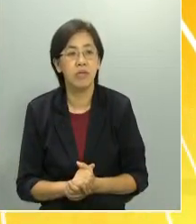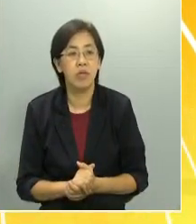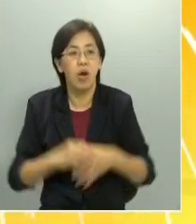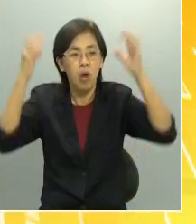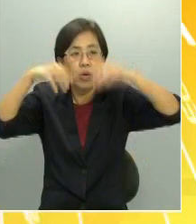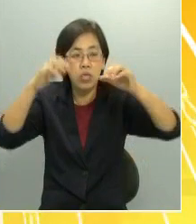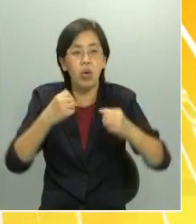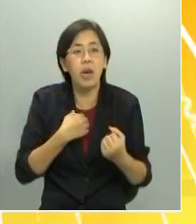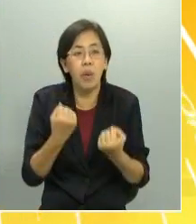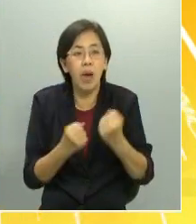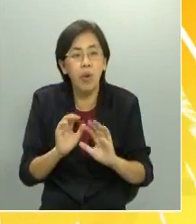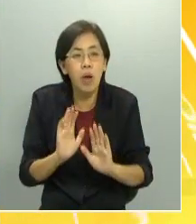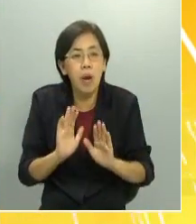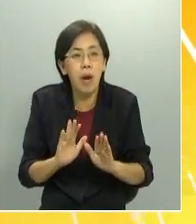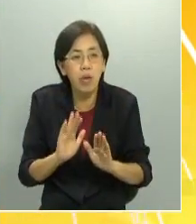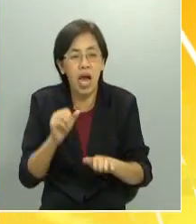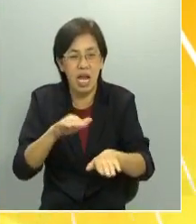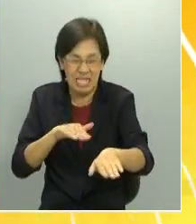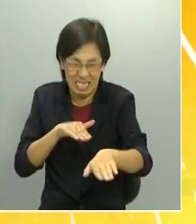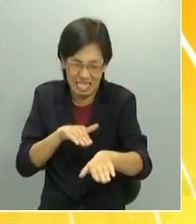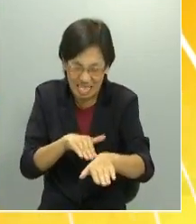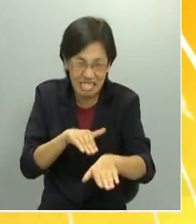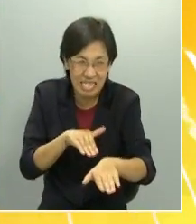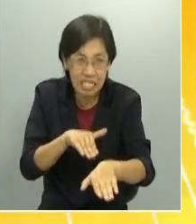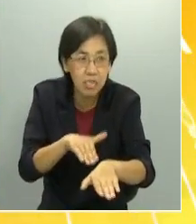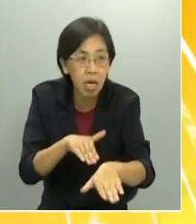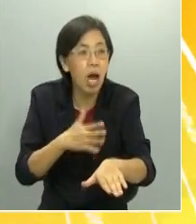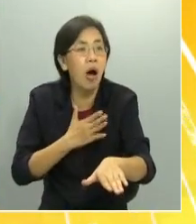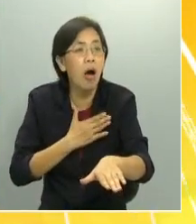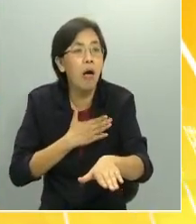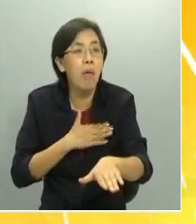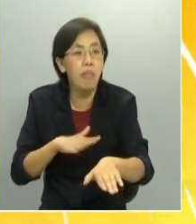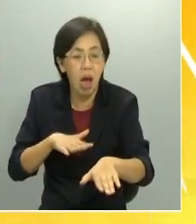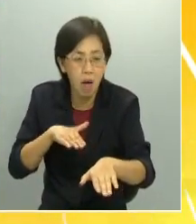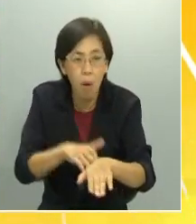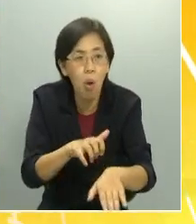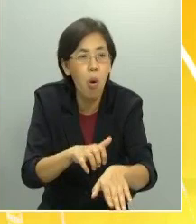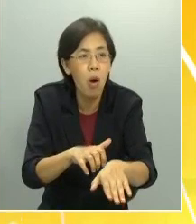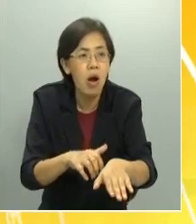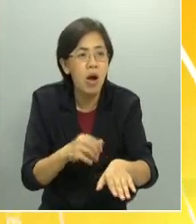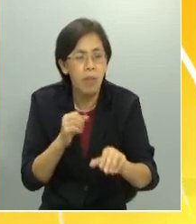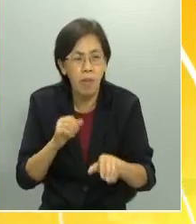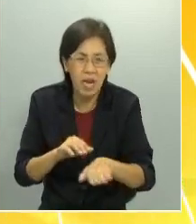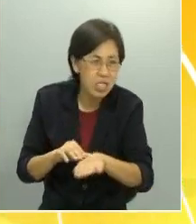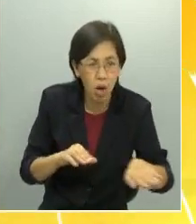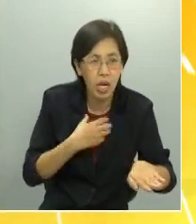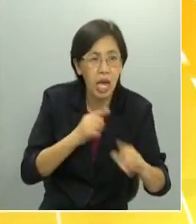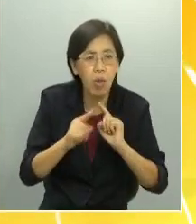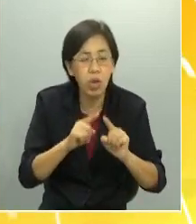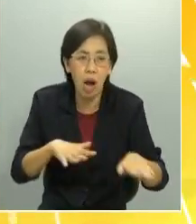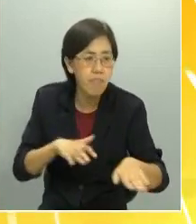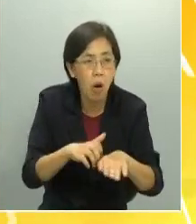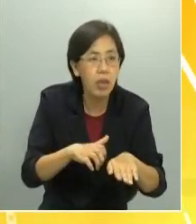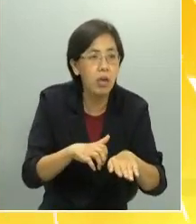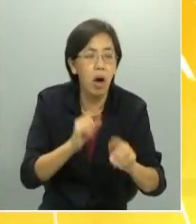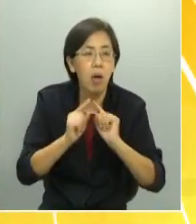เลยต้องขับเบาๆแล้วเขาก็ขี่ตูดมาจังหวะผมจะลงผมเขาก็ชนผมเลยผมก็พยายามจะจอดคุยเขาก็ชนอีกรอบไม่มีท่าทีม